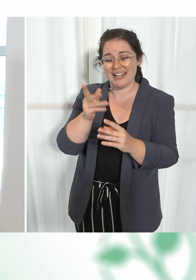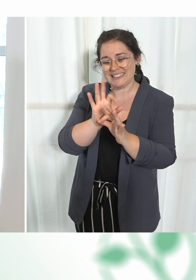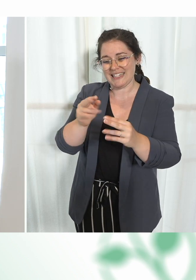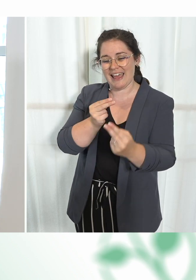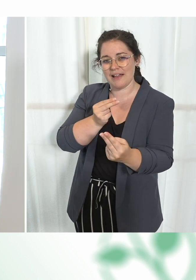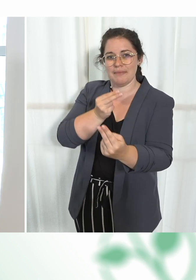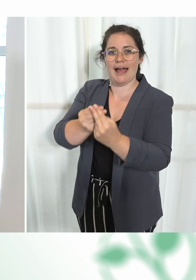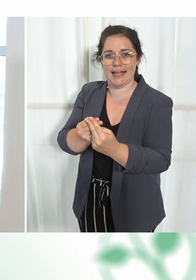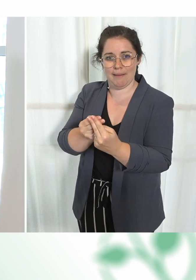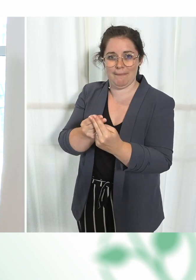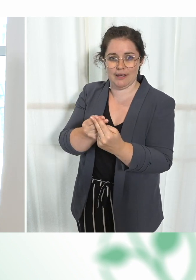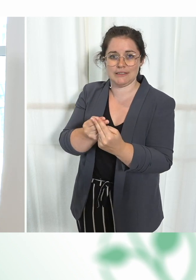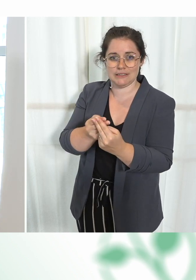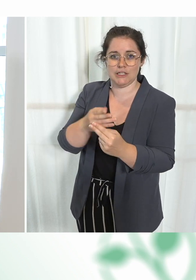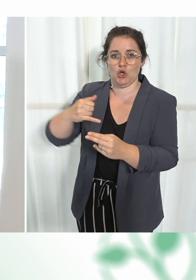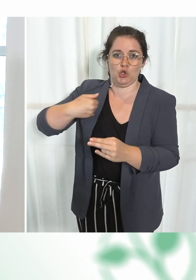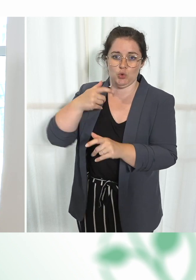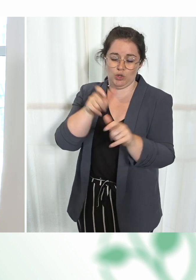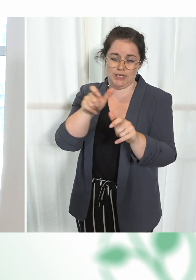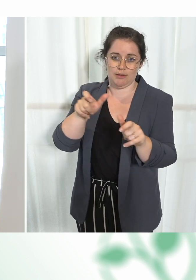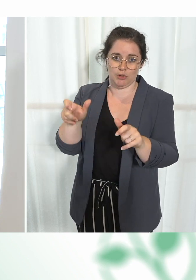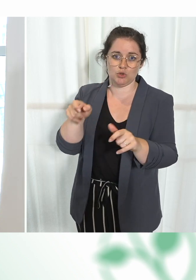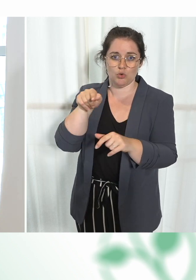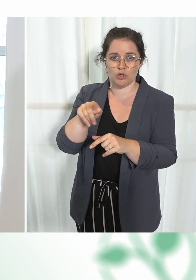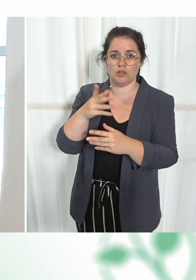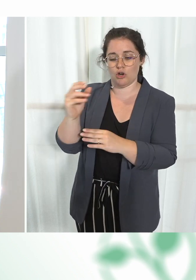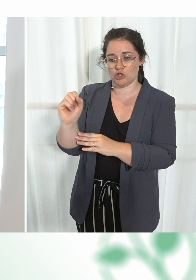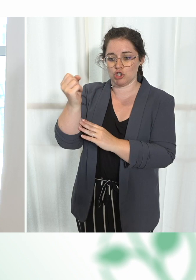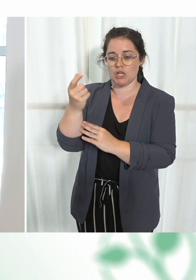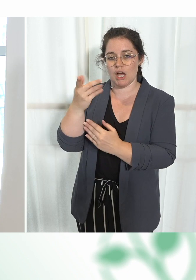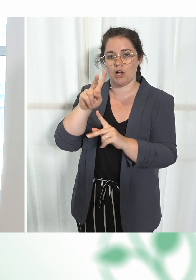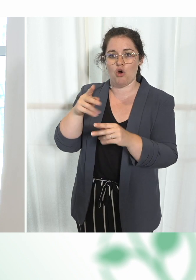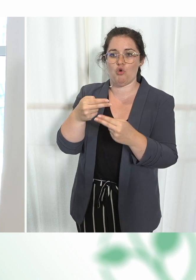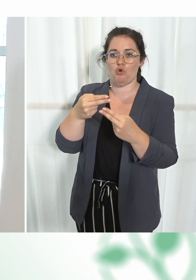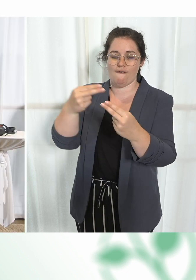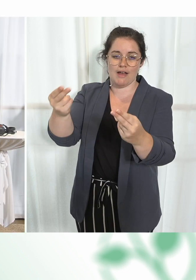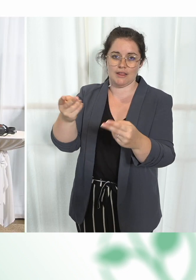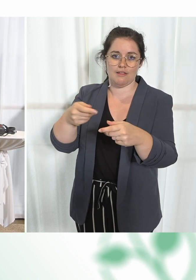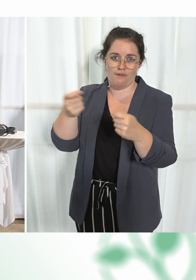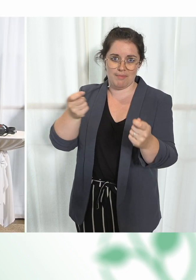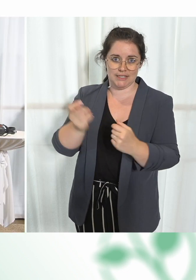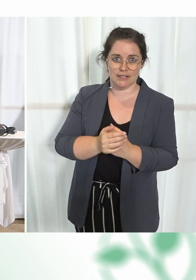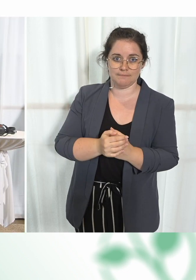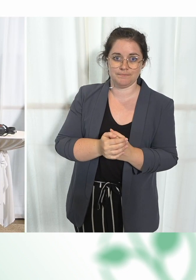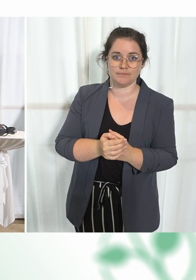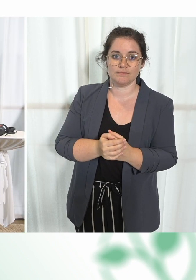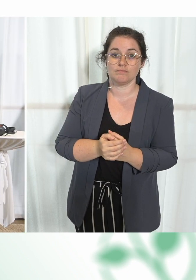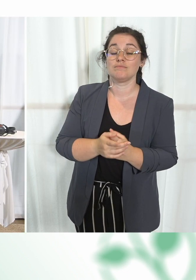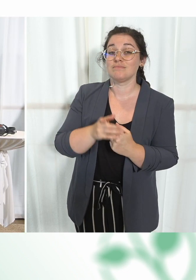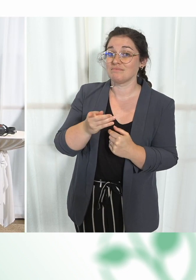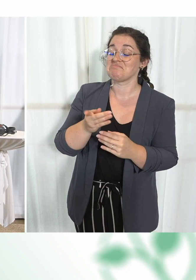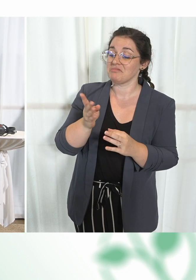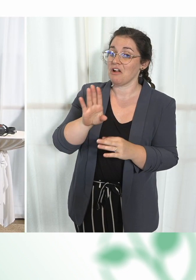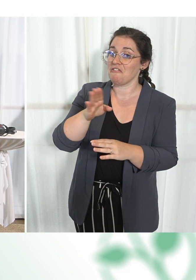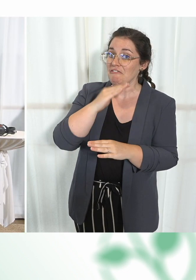passgenau einfach auch die Jugendlichen, jungen Erwachsenen auch ihren Stärken einfach auch vermitteln. Das heißt, da gibt es viele Vorteile